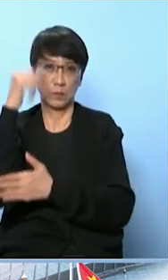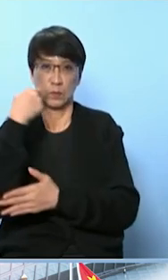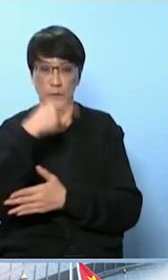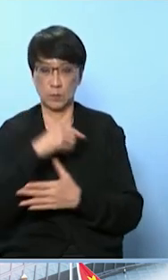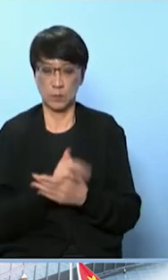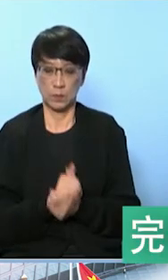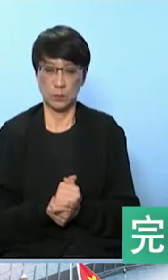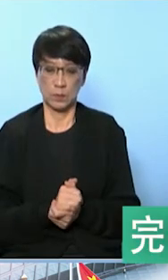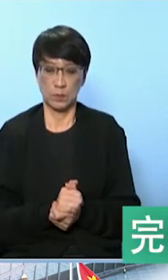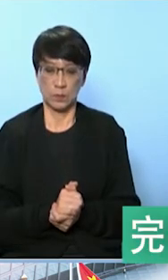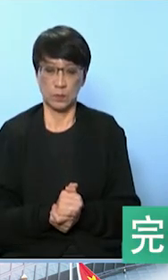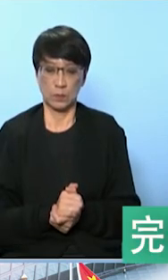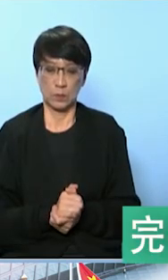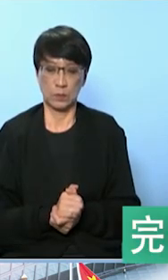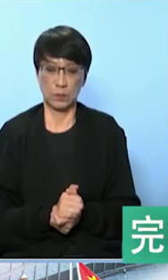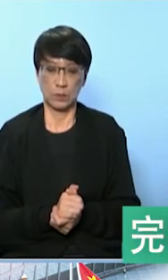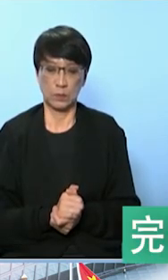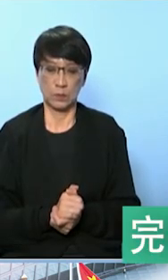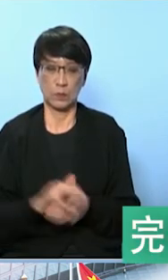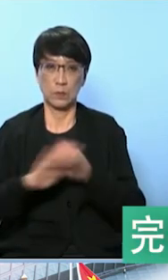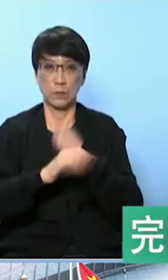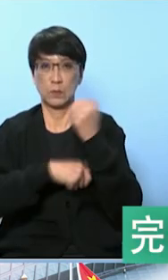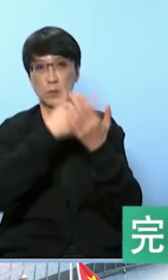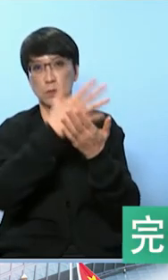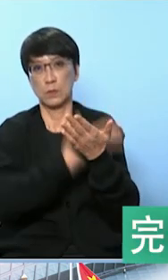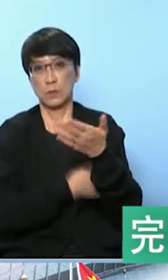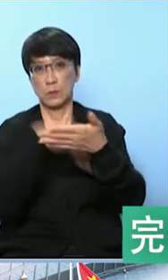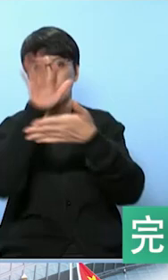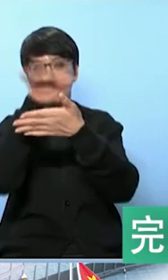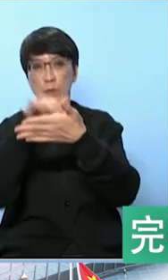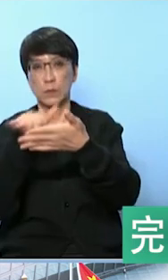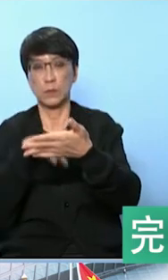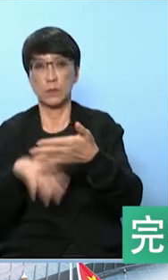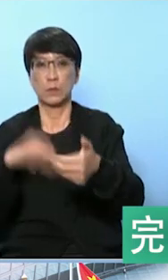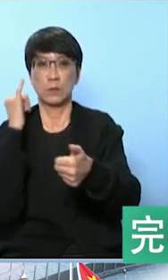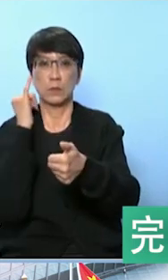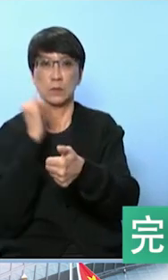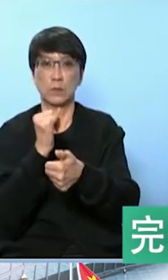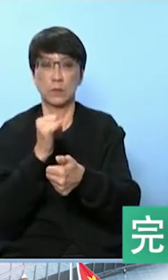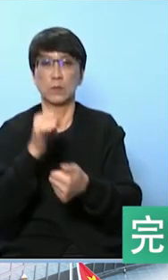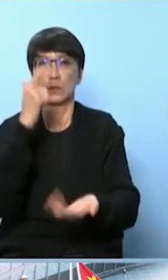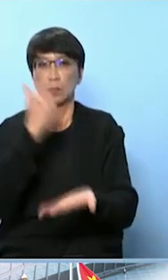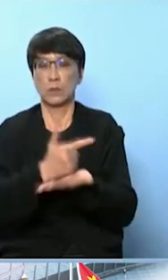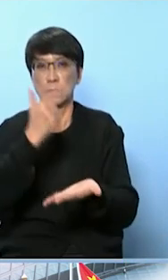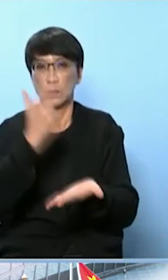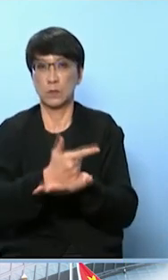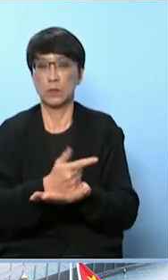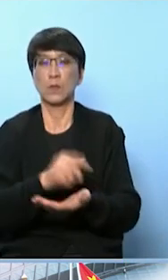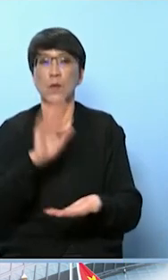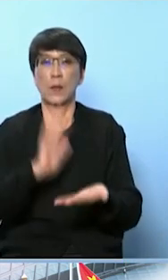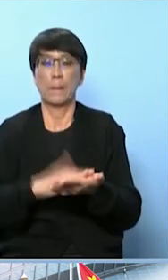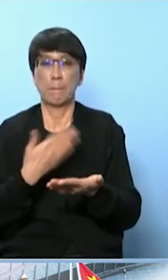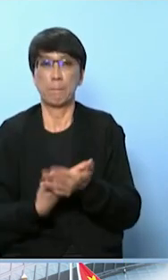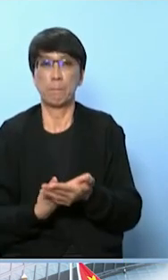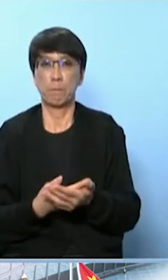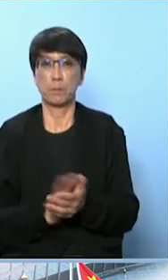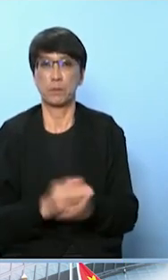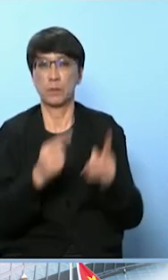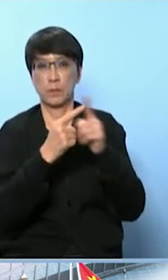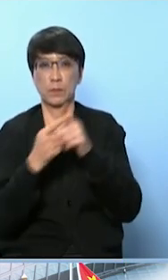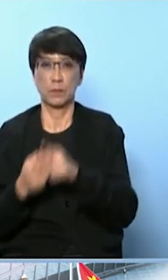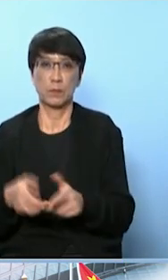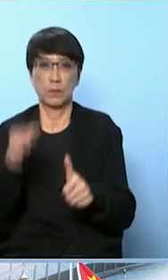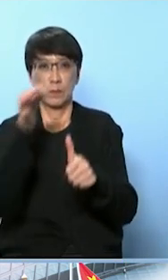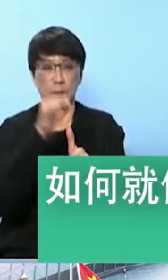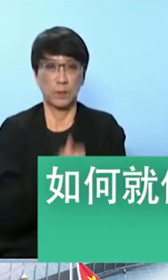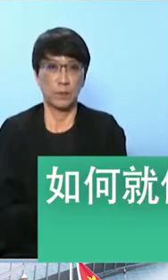調，是完善法律條文、明確罰則固然是重要，但是為了避免市民誤墮